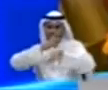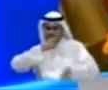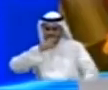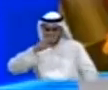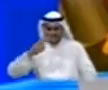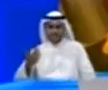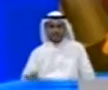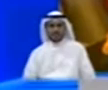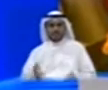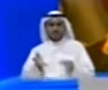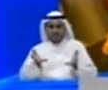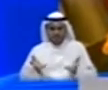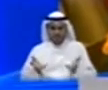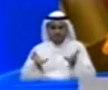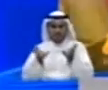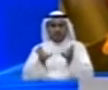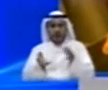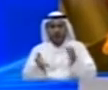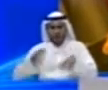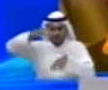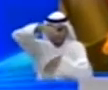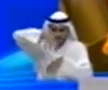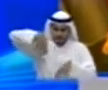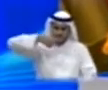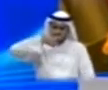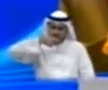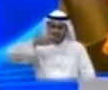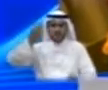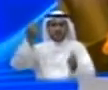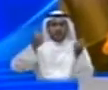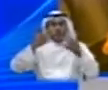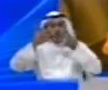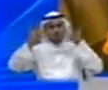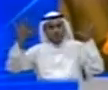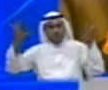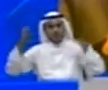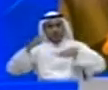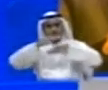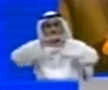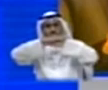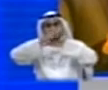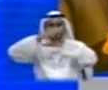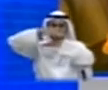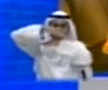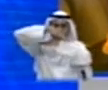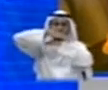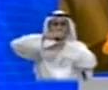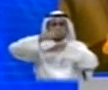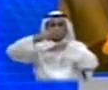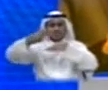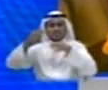ولوري علشان يمهلون الطريق ليوصلون للمتضررين. نعم. وبعد هذا ايضا كان